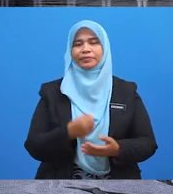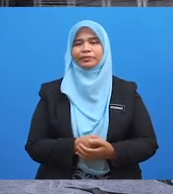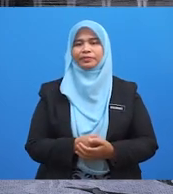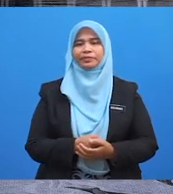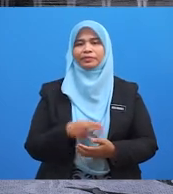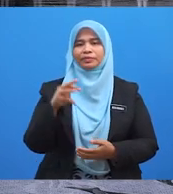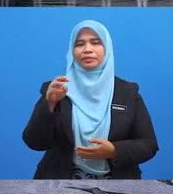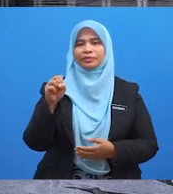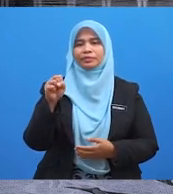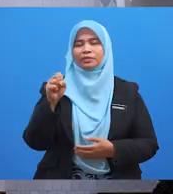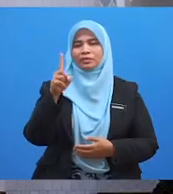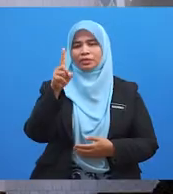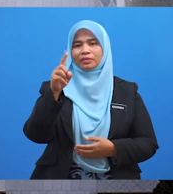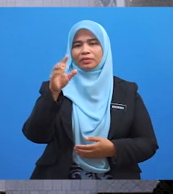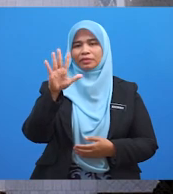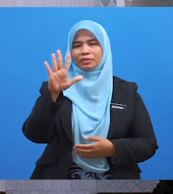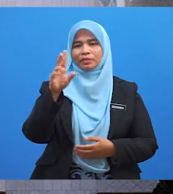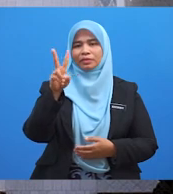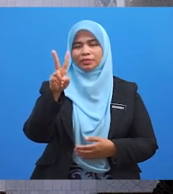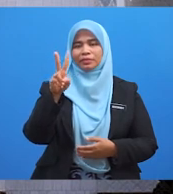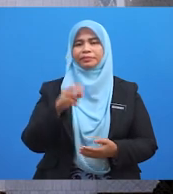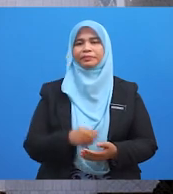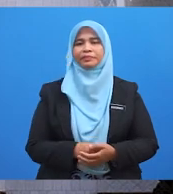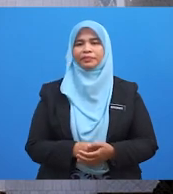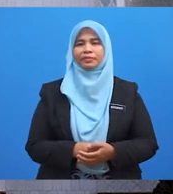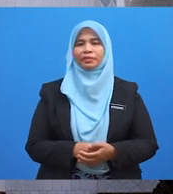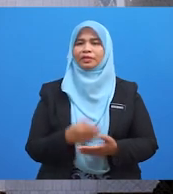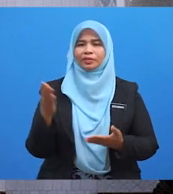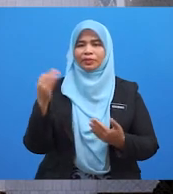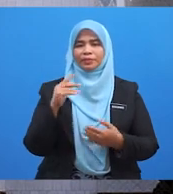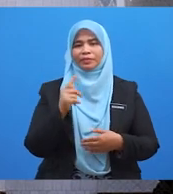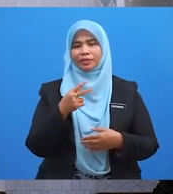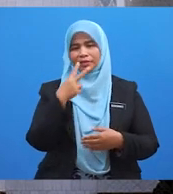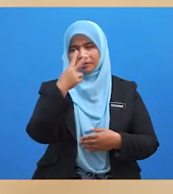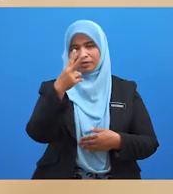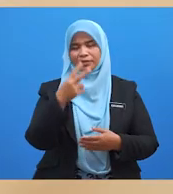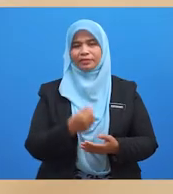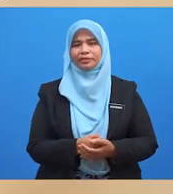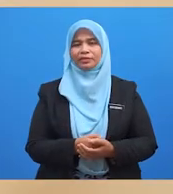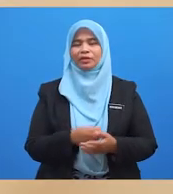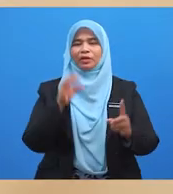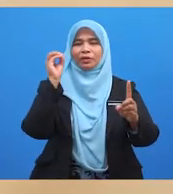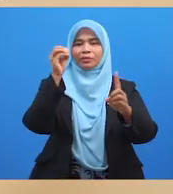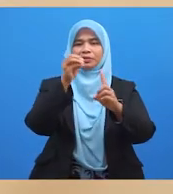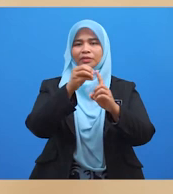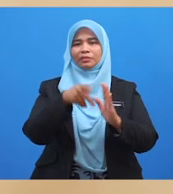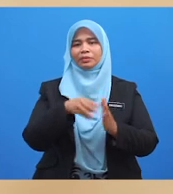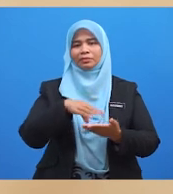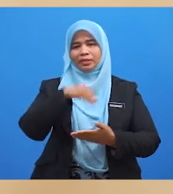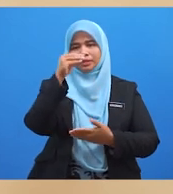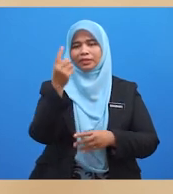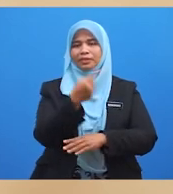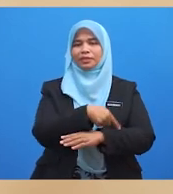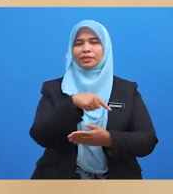halaman 152. Baiklah, jom kita lihat dahulu objektif pembelajaran hari